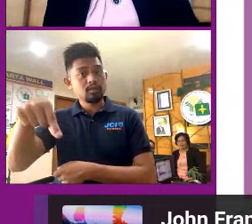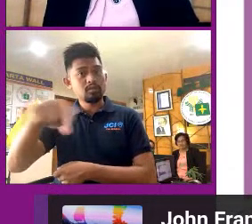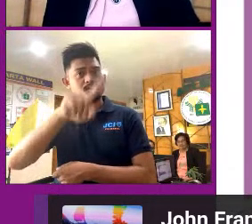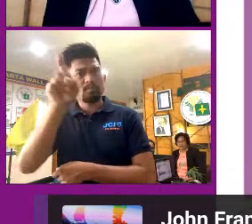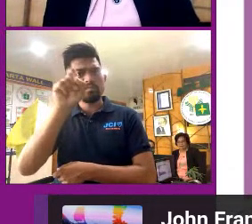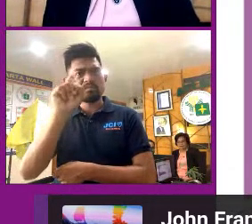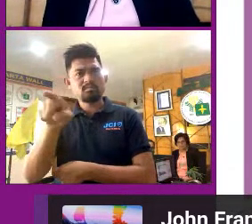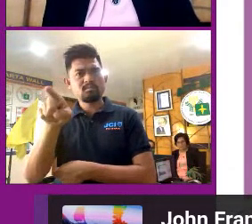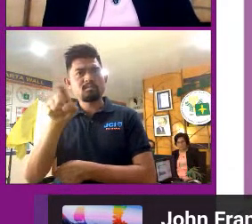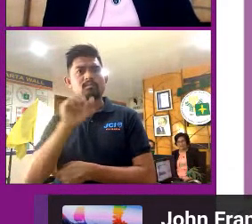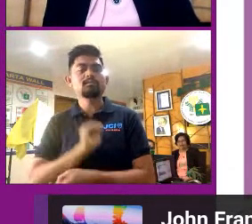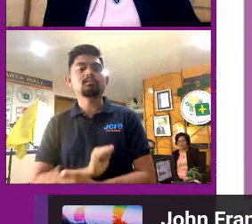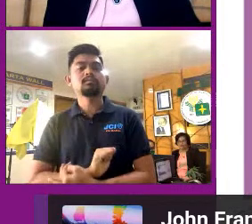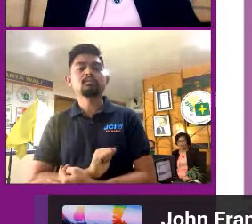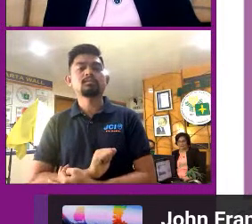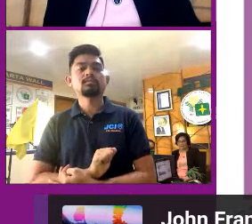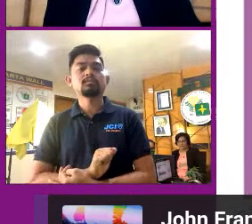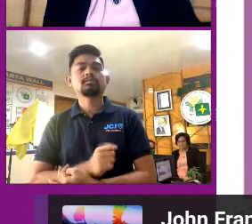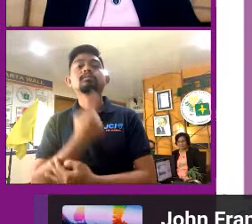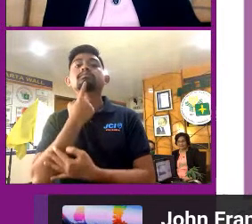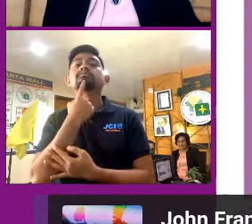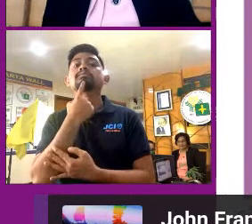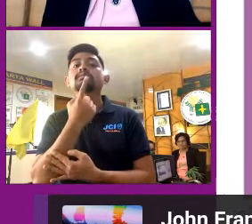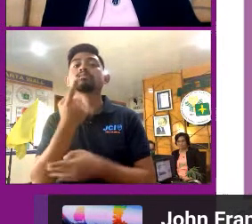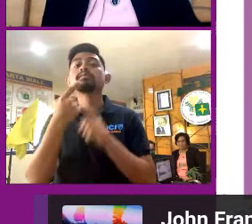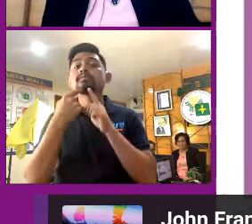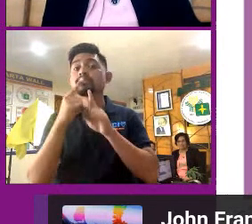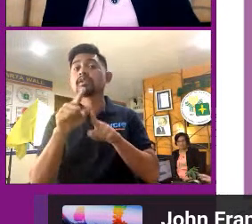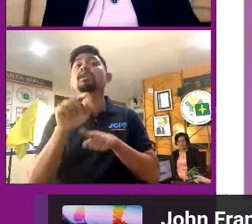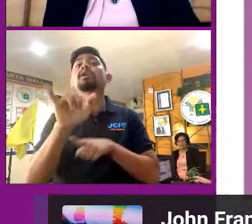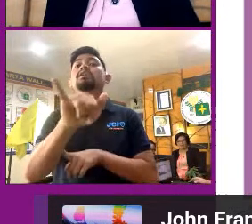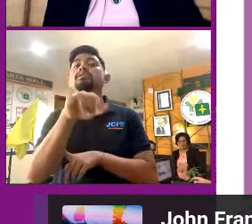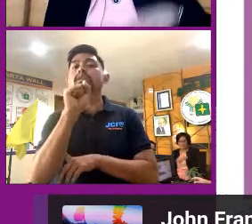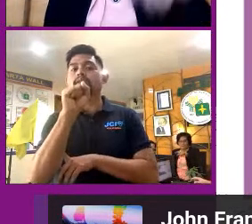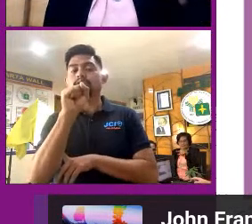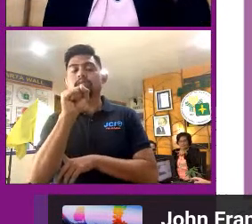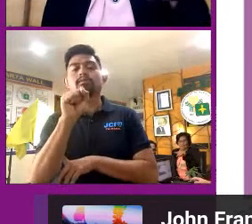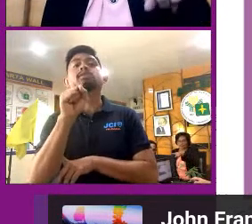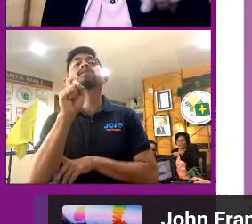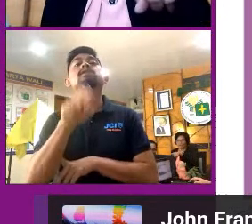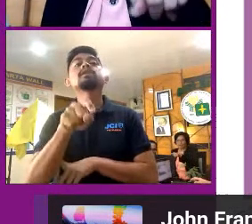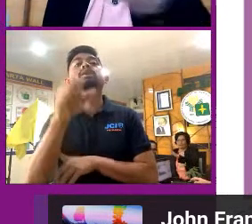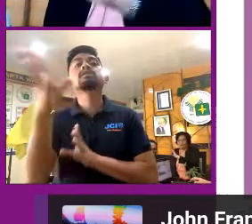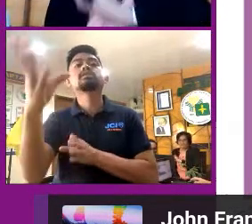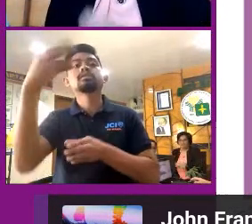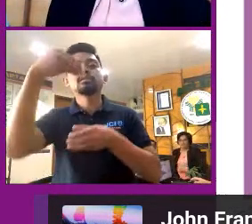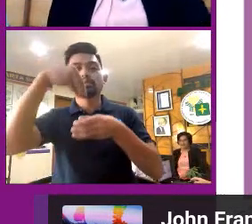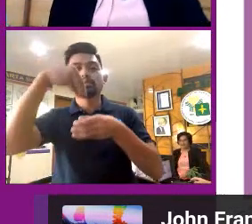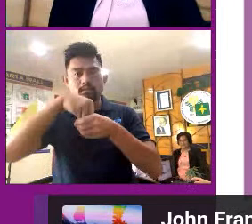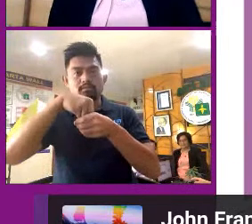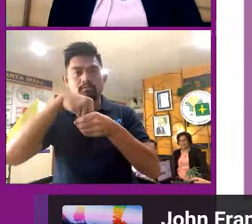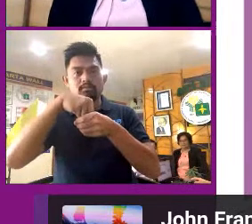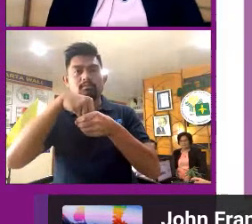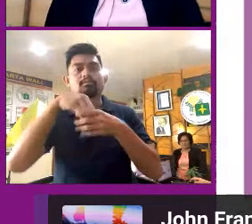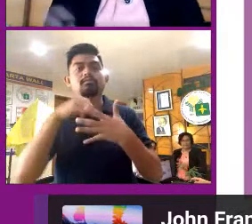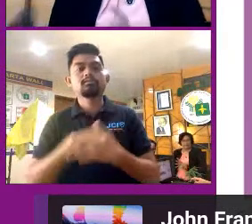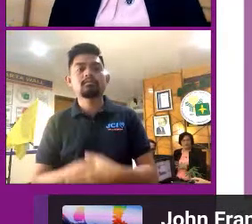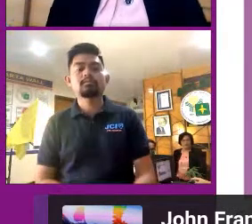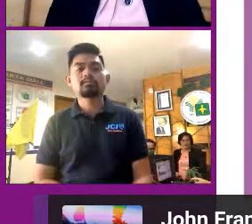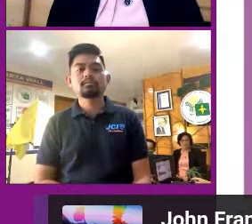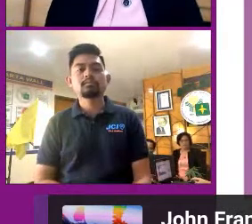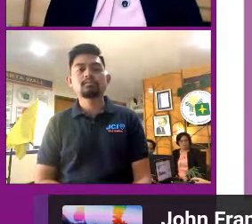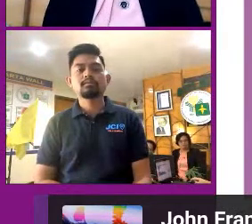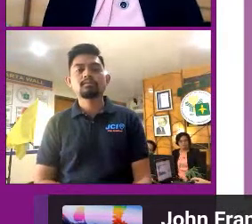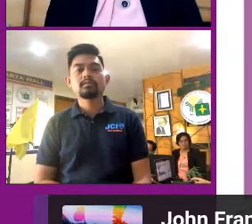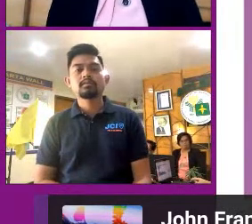the training or the ano, kasi they are culturally LGBT usually fall under the gender